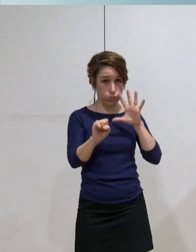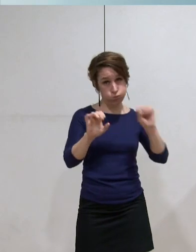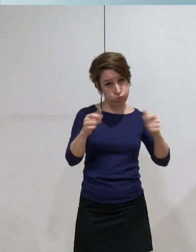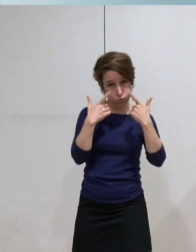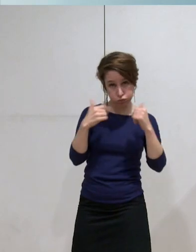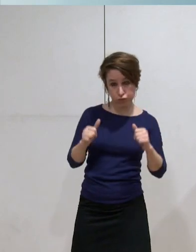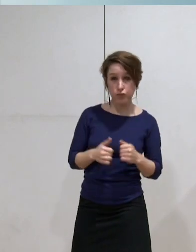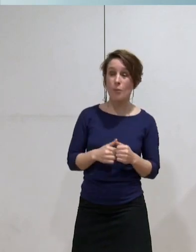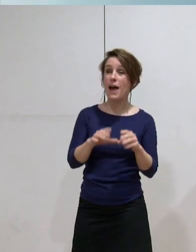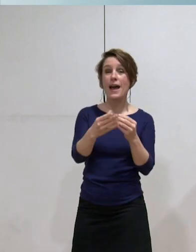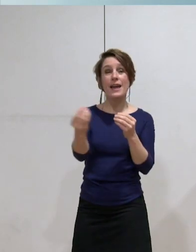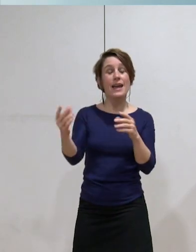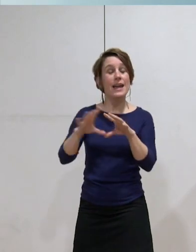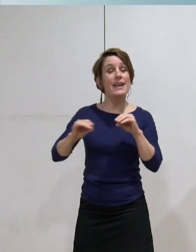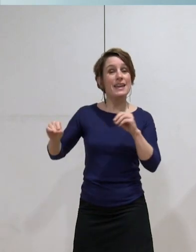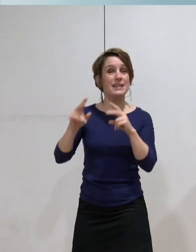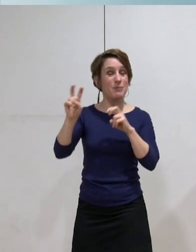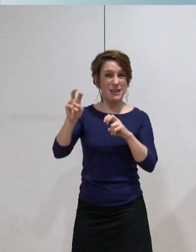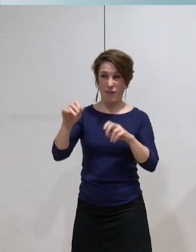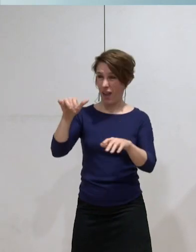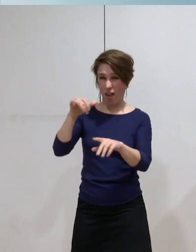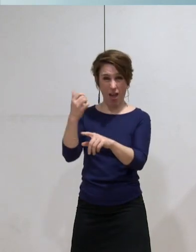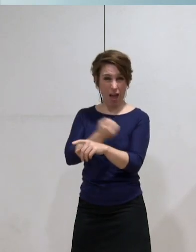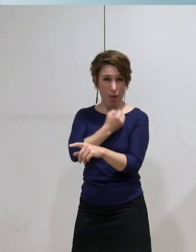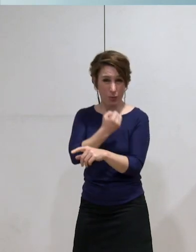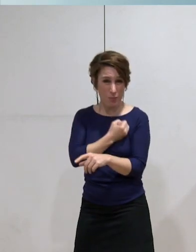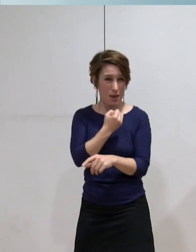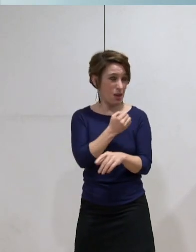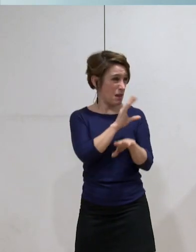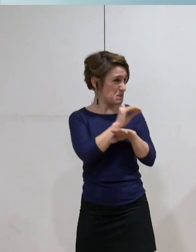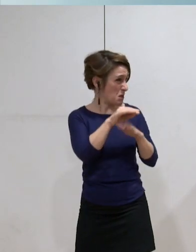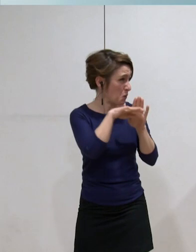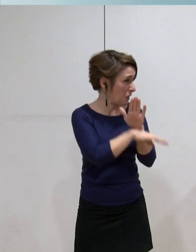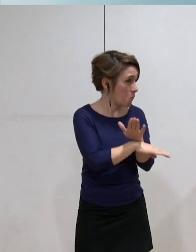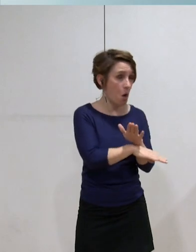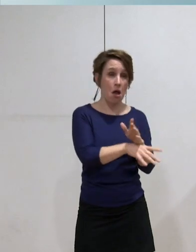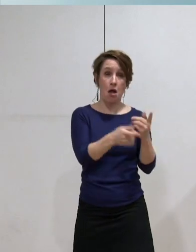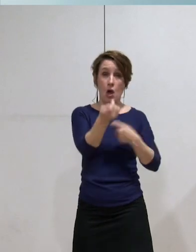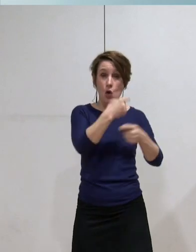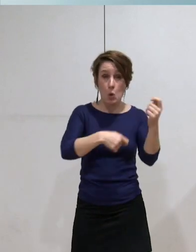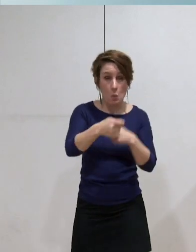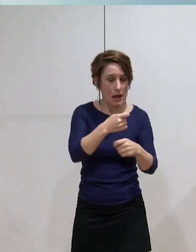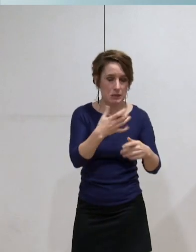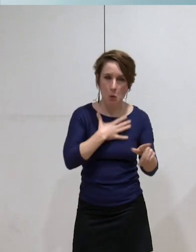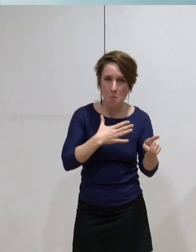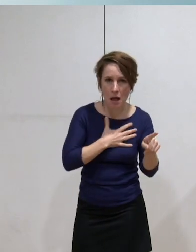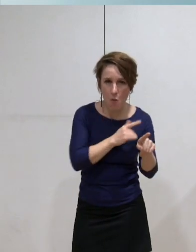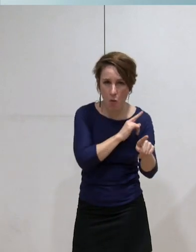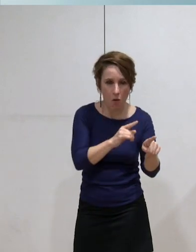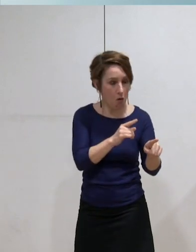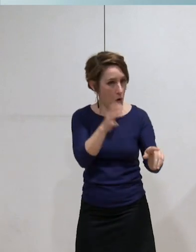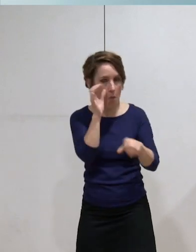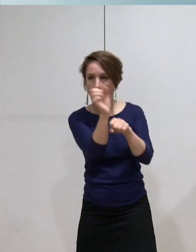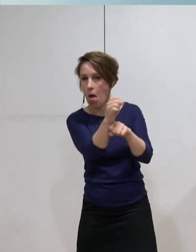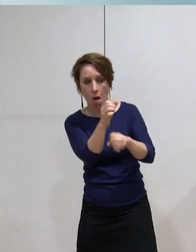des espaces verts dégradés un sentiment d'insécurité croissant des commerçants mécontents et dont les inquiétudes ne sont pas prises en compte